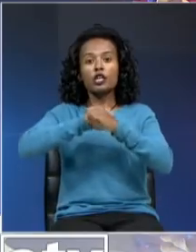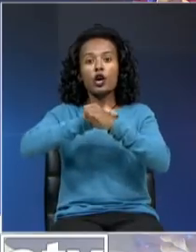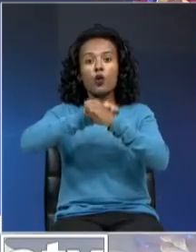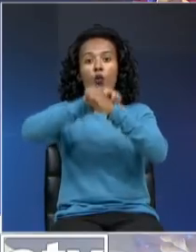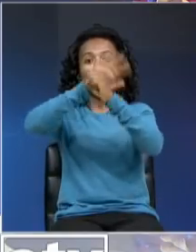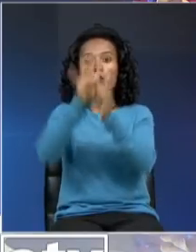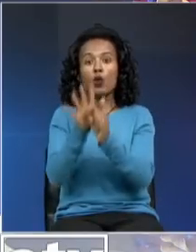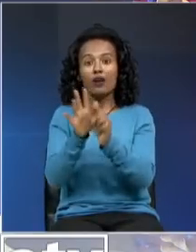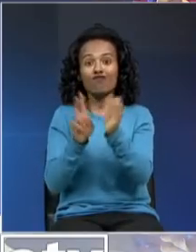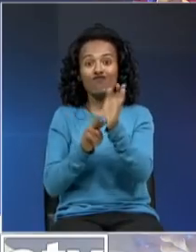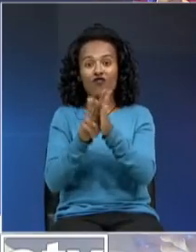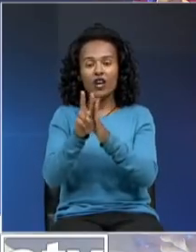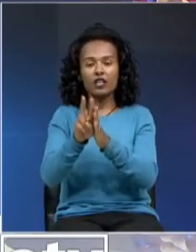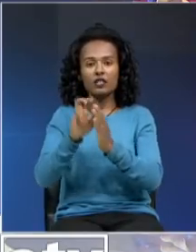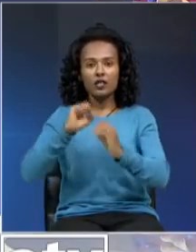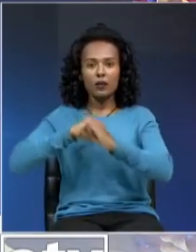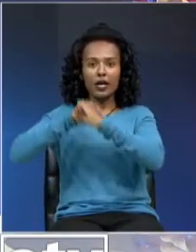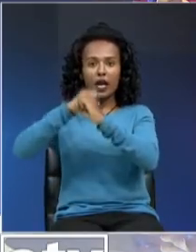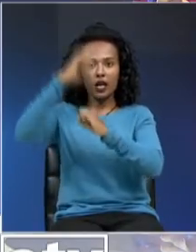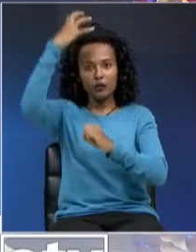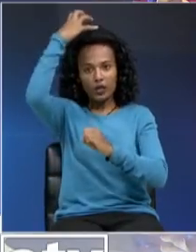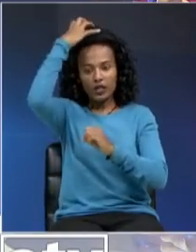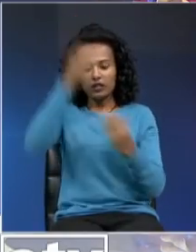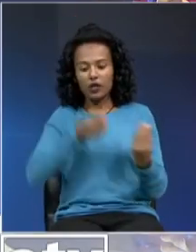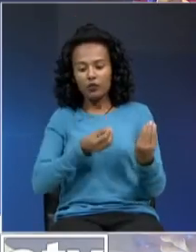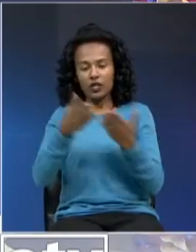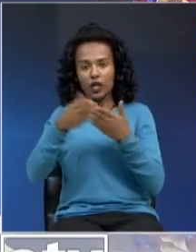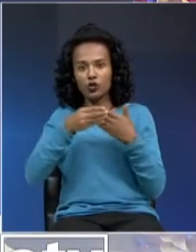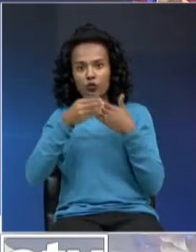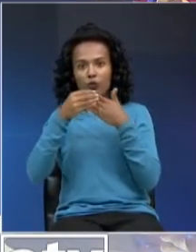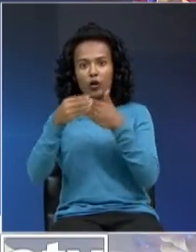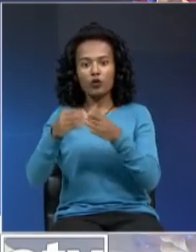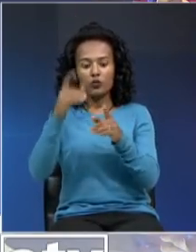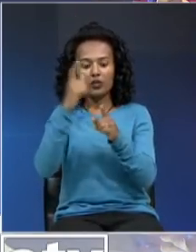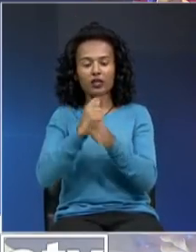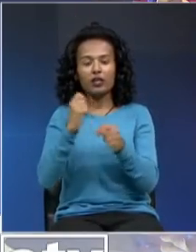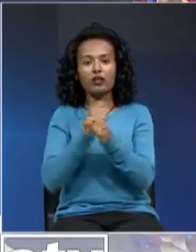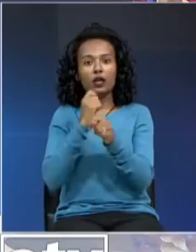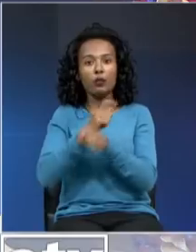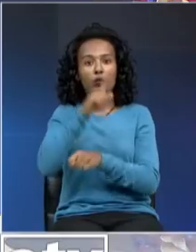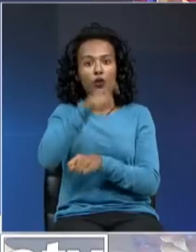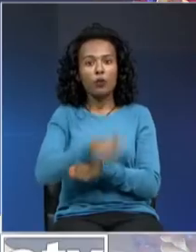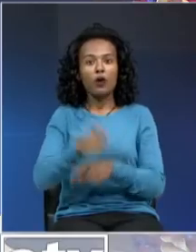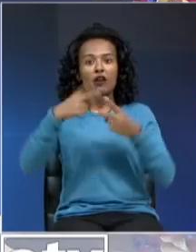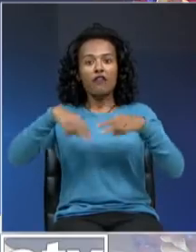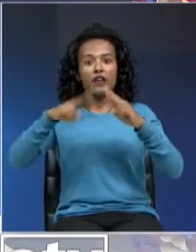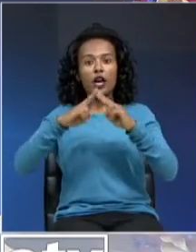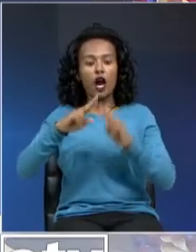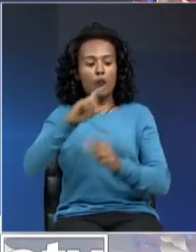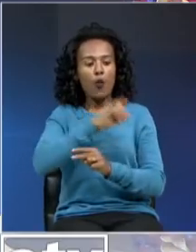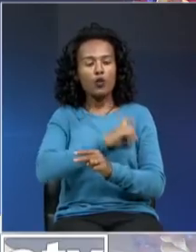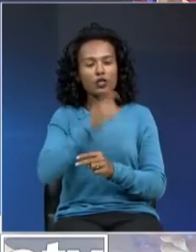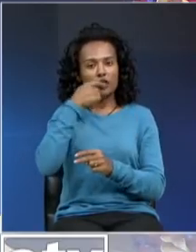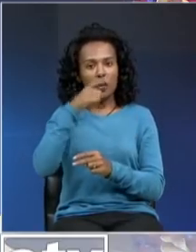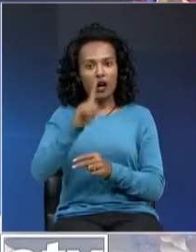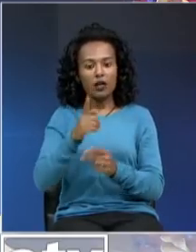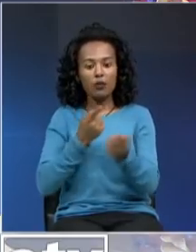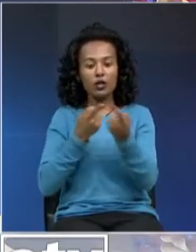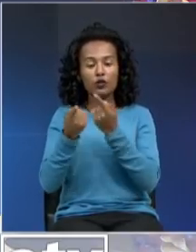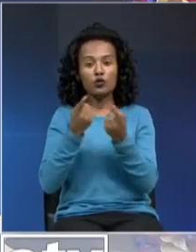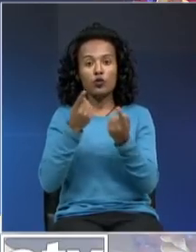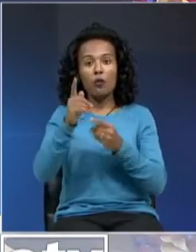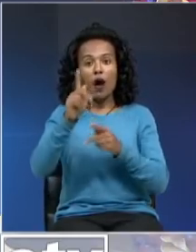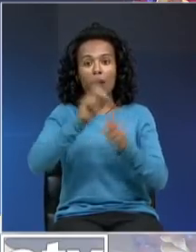የኮሮና ቫይረስ ስርጭትን ለመክታት መንግስት የሚሰጣቸው መመሪያዎች በአግባቡ ሊተገበሩ እንደሚገባ የፌደራል ፖሊስ አሳሰበ። በንግዱ